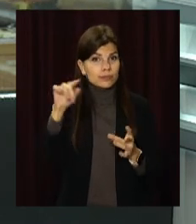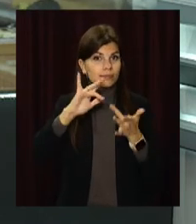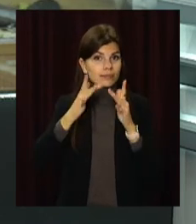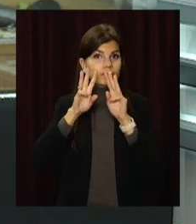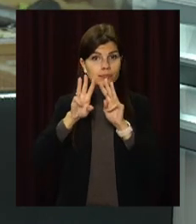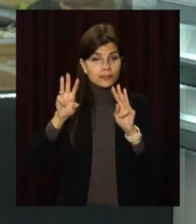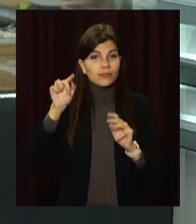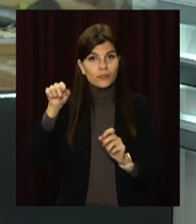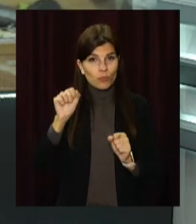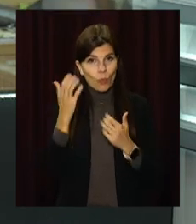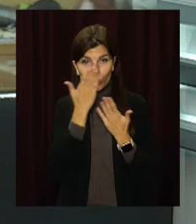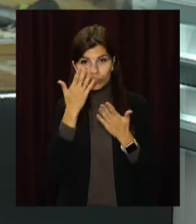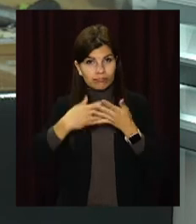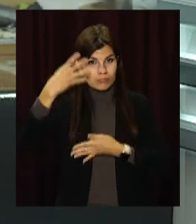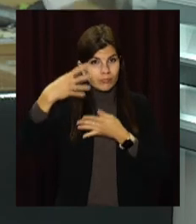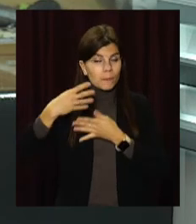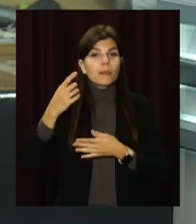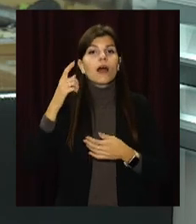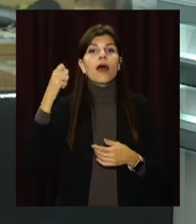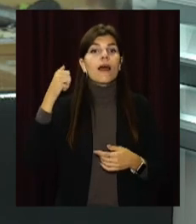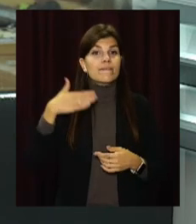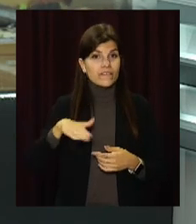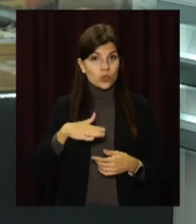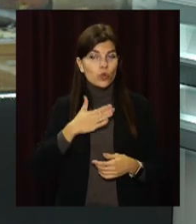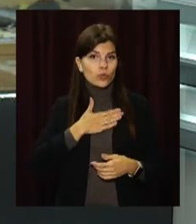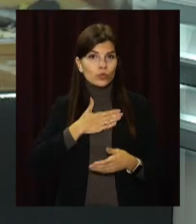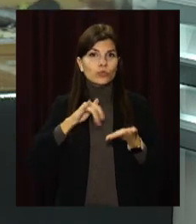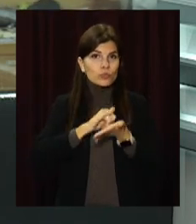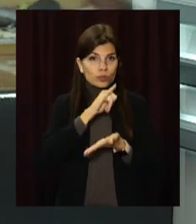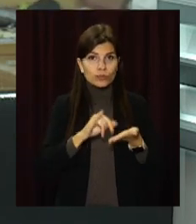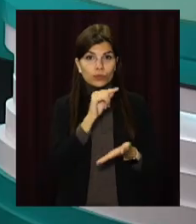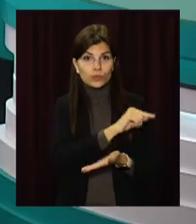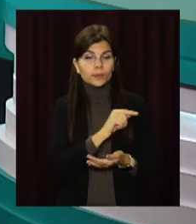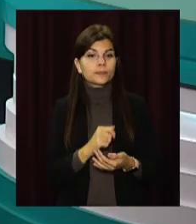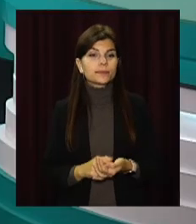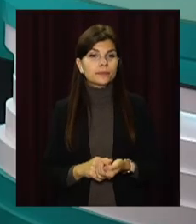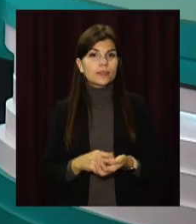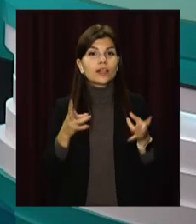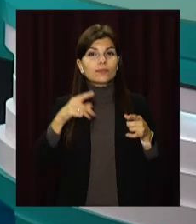сайті opentv.media, а сюжети переглядати на нашому YouTube-каналі.